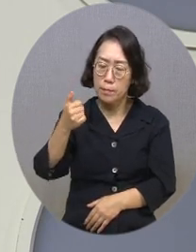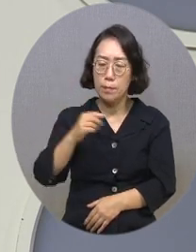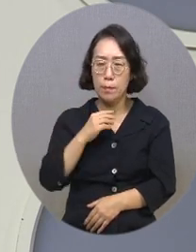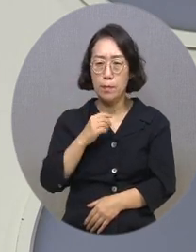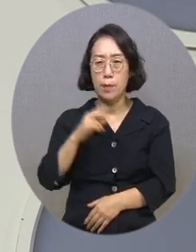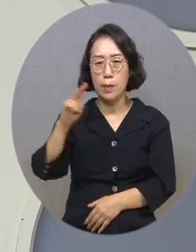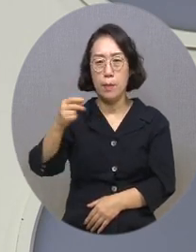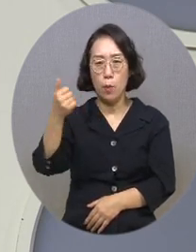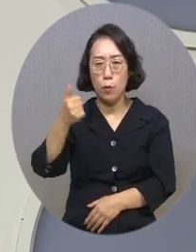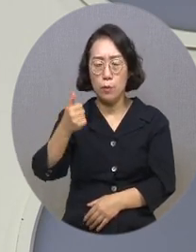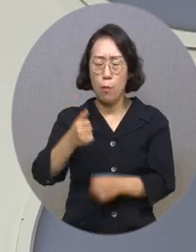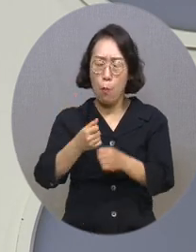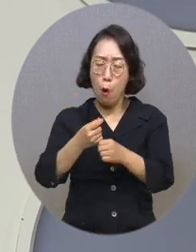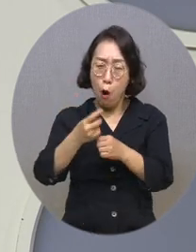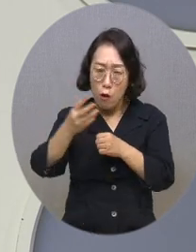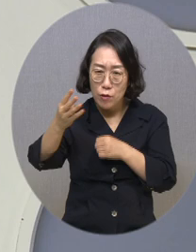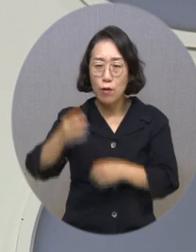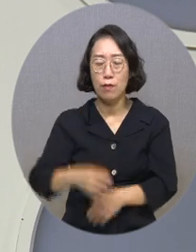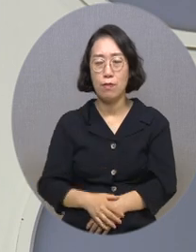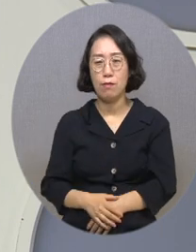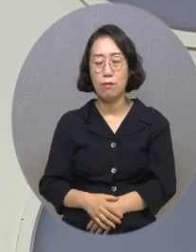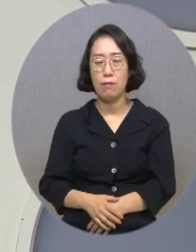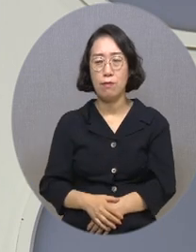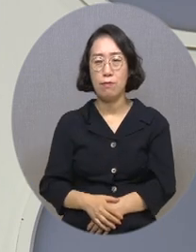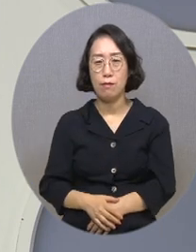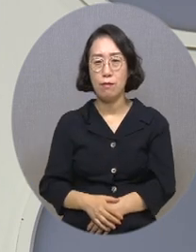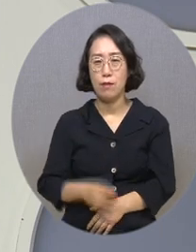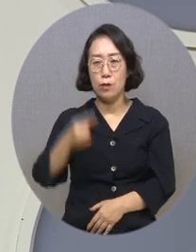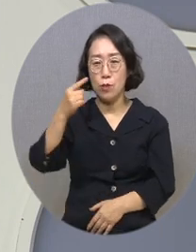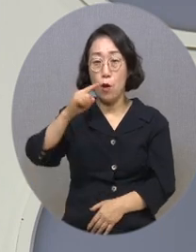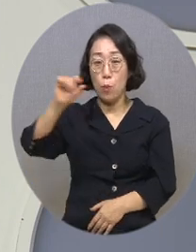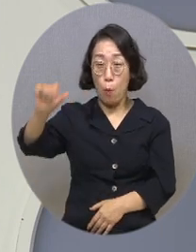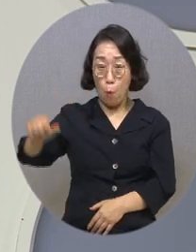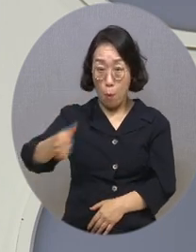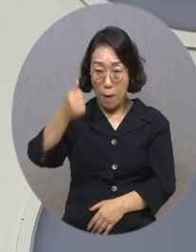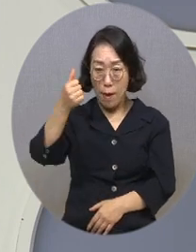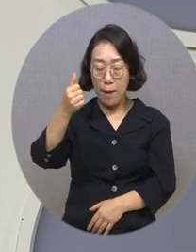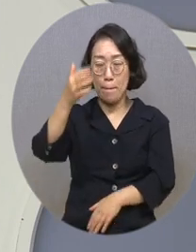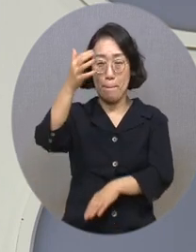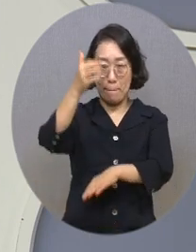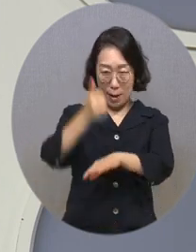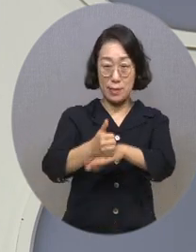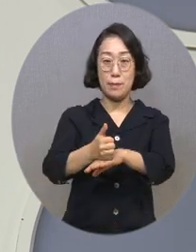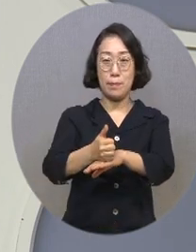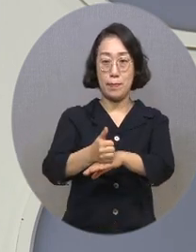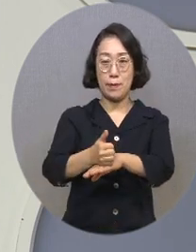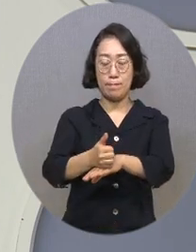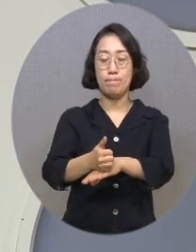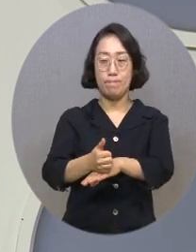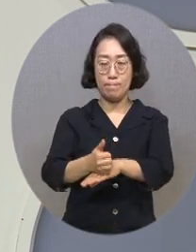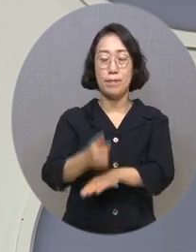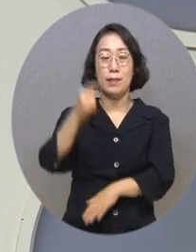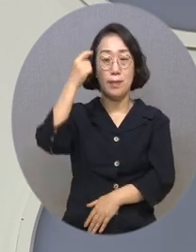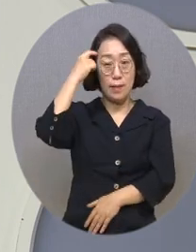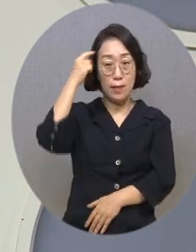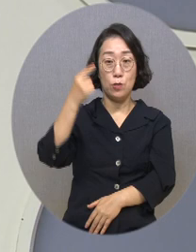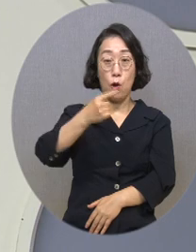년이 흐르니까. 그래서 또 하고. 근데 제가 1500명으로 이제 마무리 하려고 요번에 생각을 하고